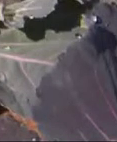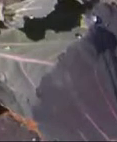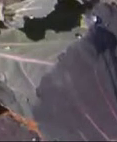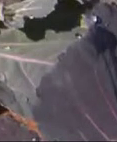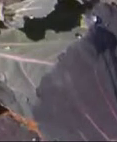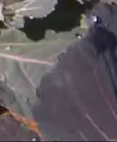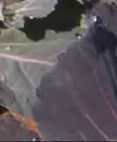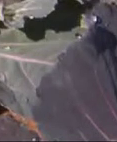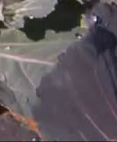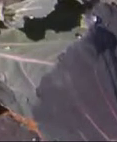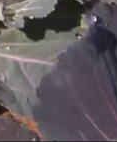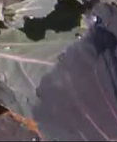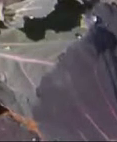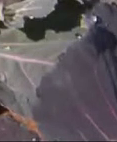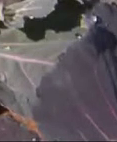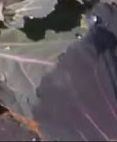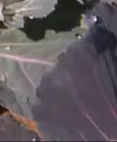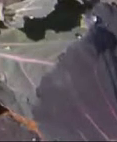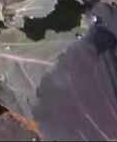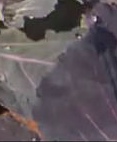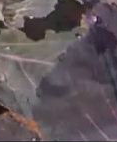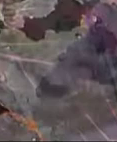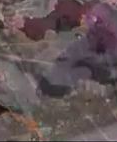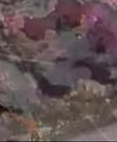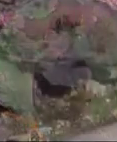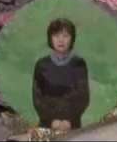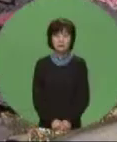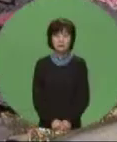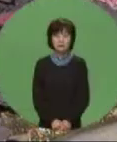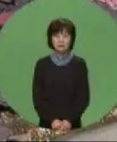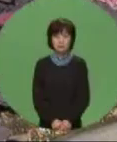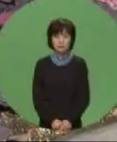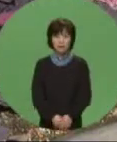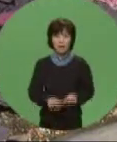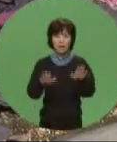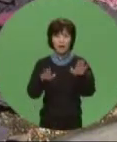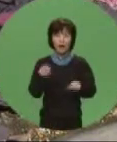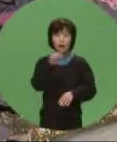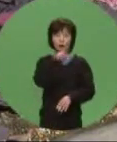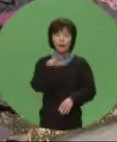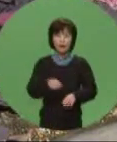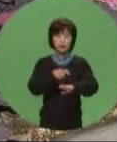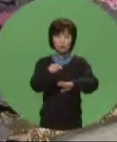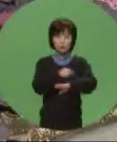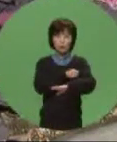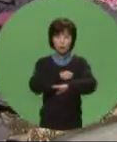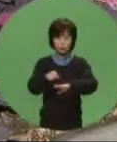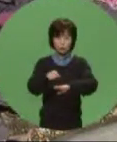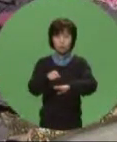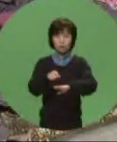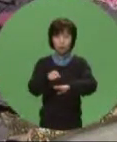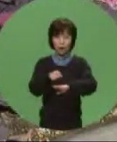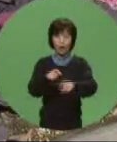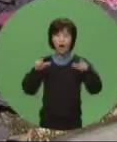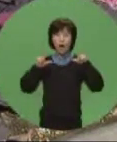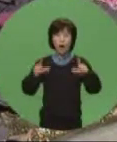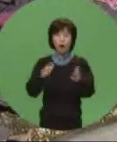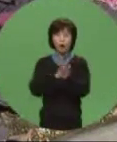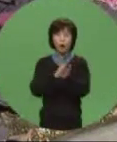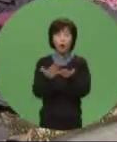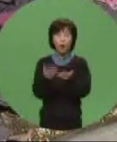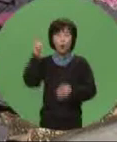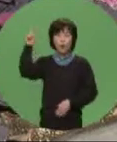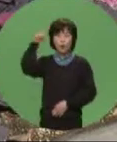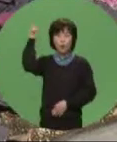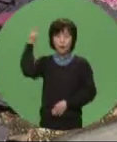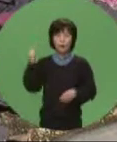大会の模様をお送りします。そして今月の特集では、広報生駒紙面と連動